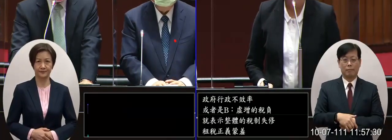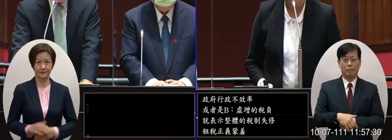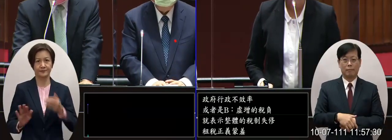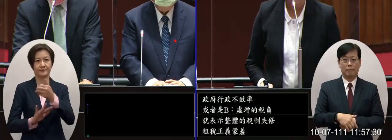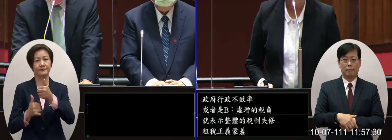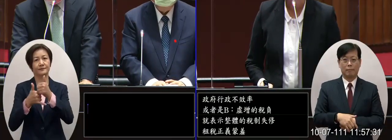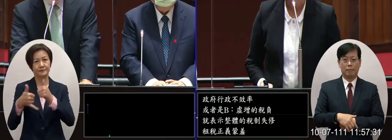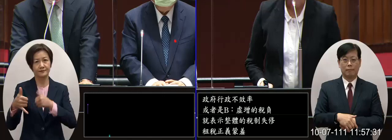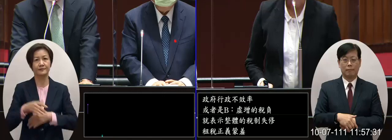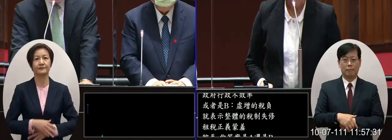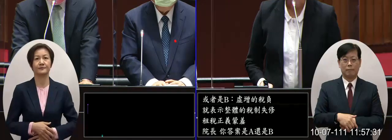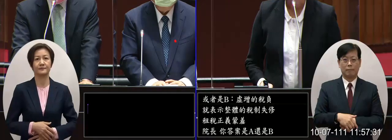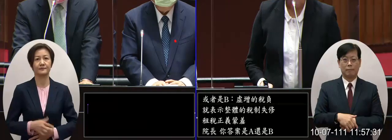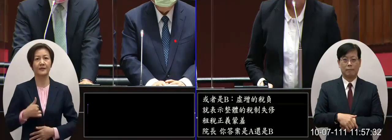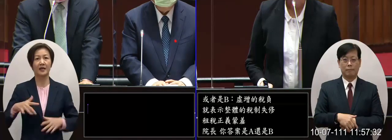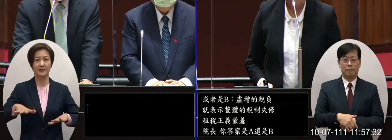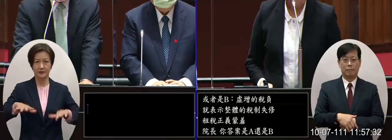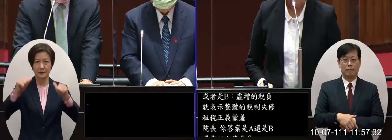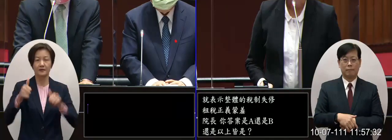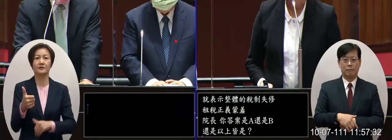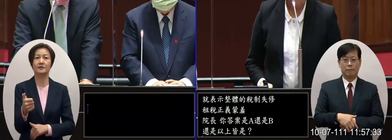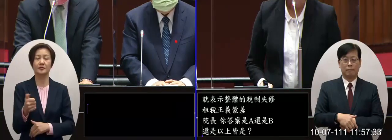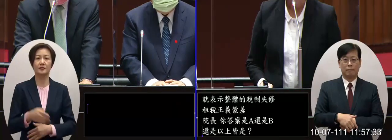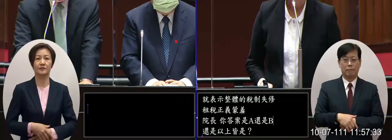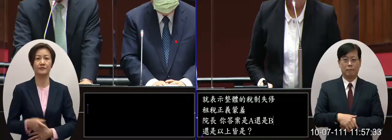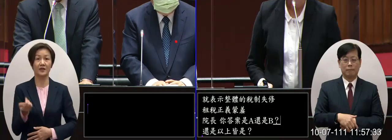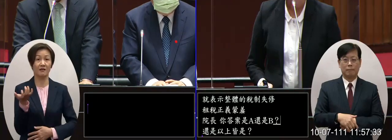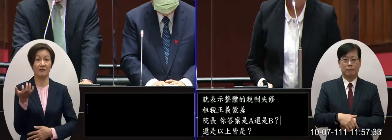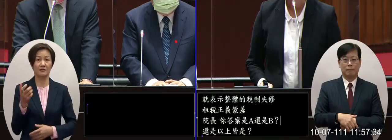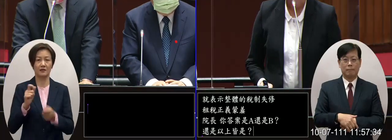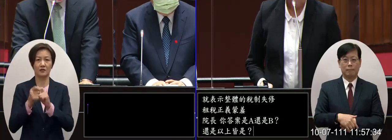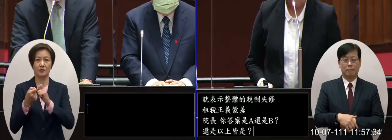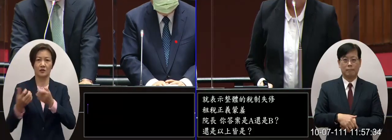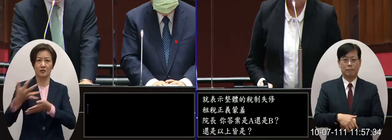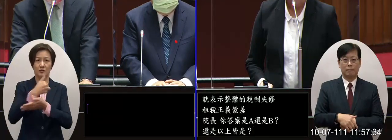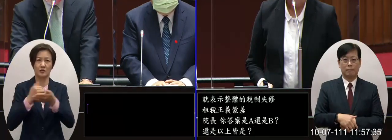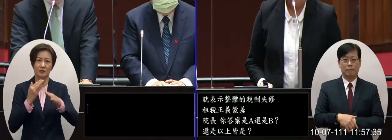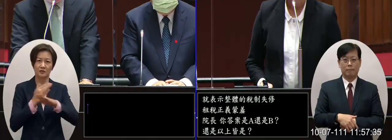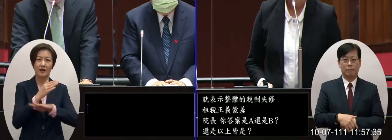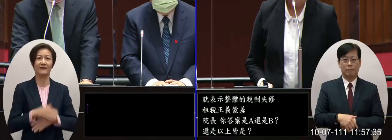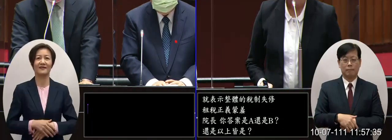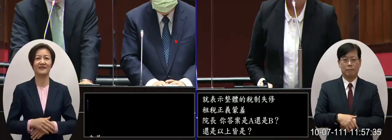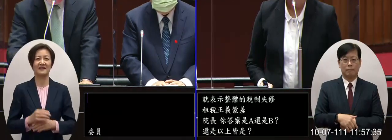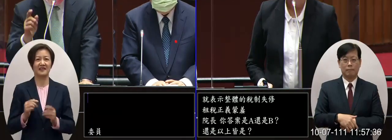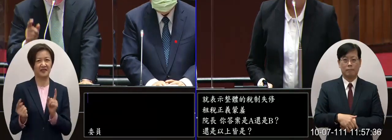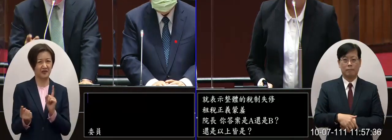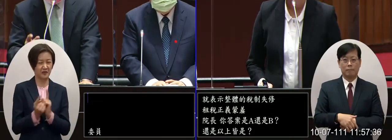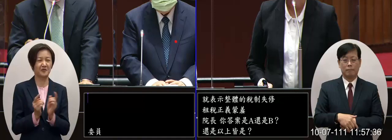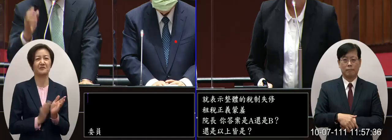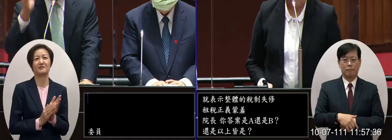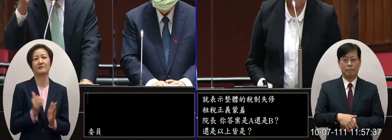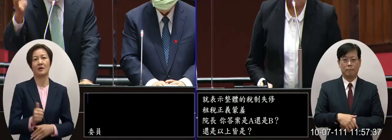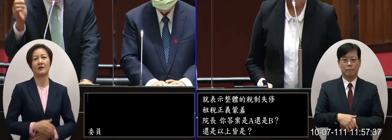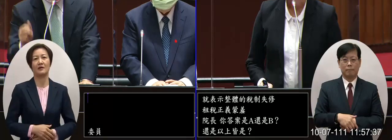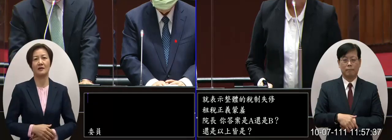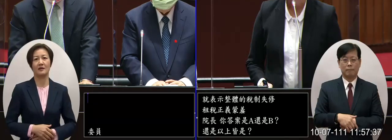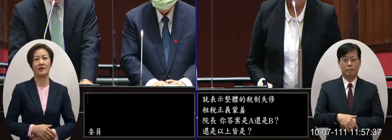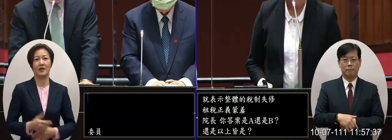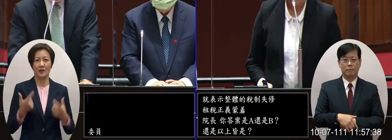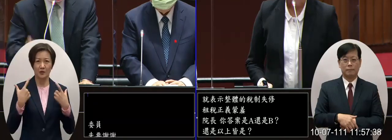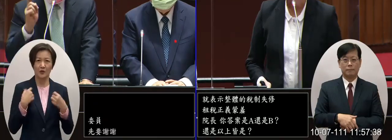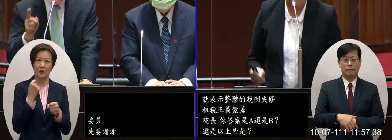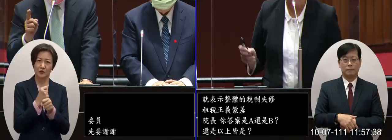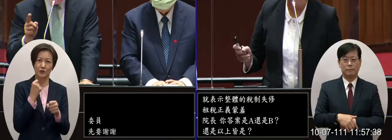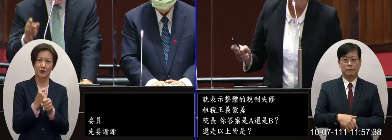委员，先要谢谢。你讲超增其实是一种肯定，表示做得比预期的